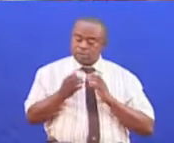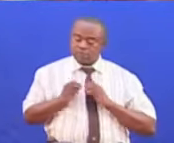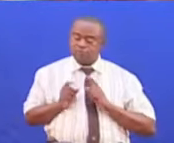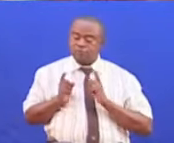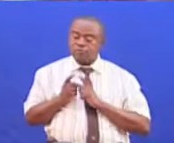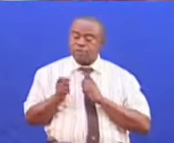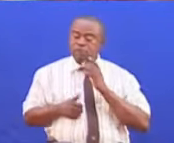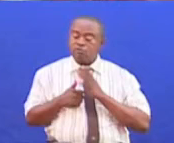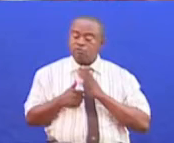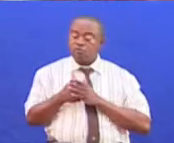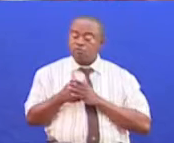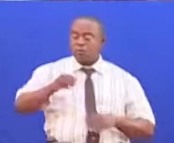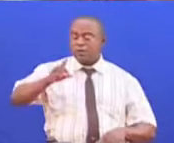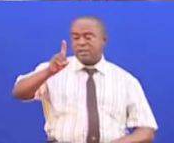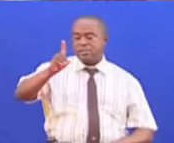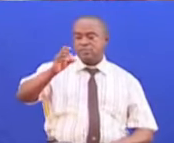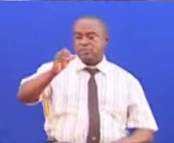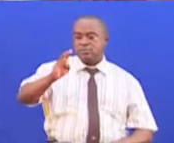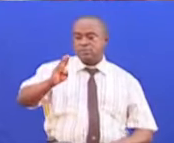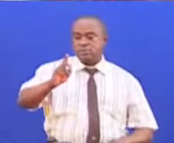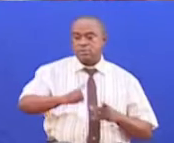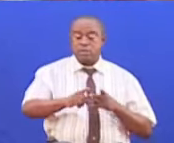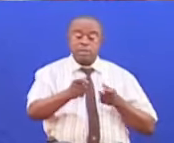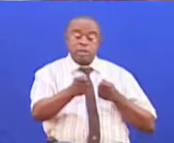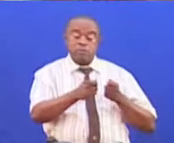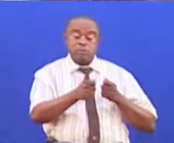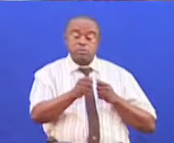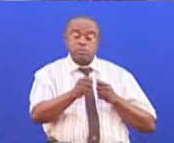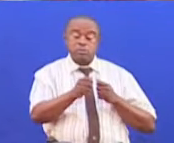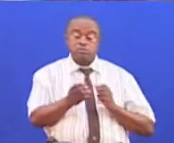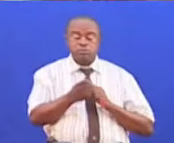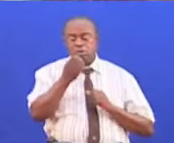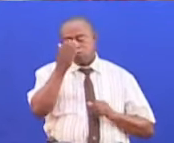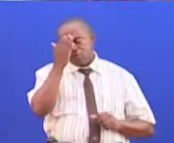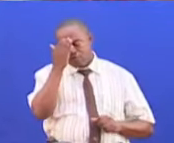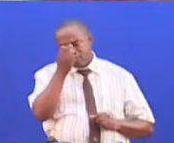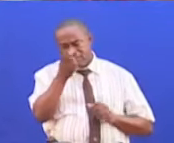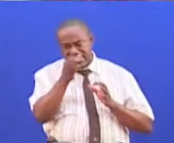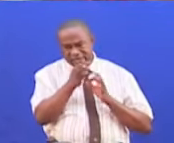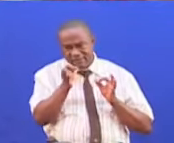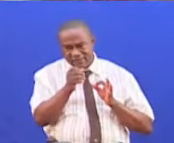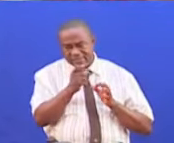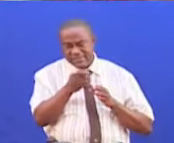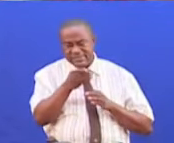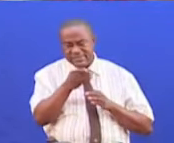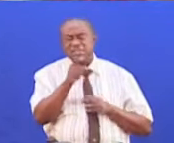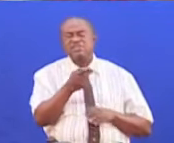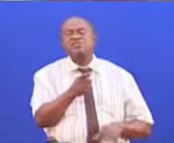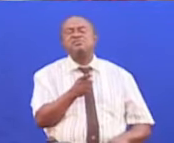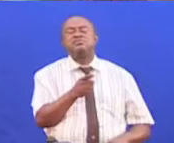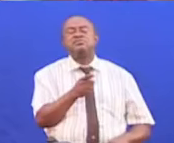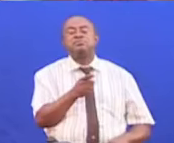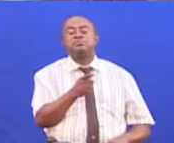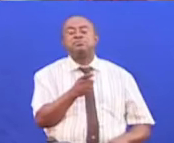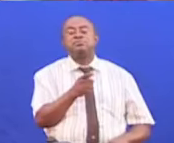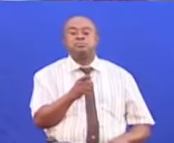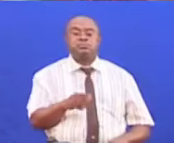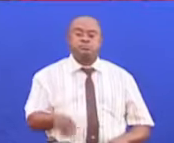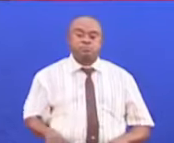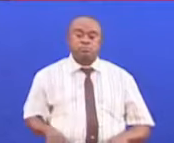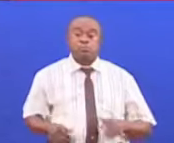wong gozi wa dcb pamoja na wak kuren wote wa halm shau Ili kufu juu Ya nafas ya serik katika endes ai wa Beni hio hata HIV